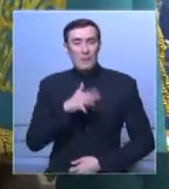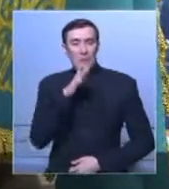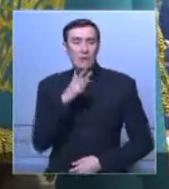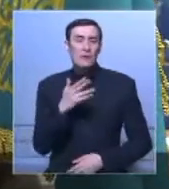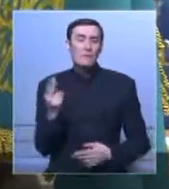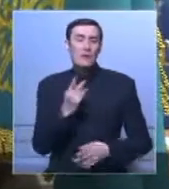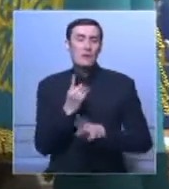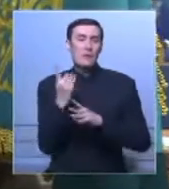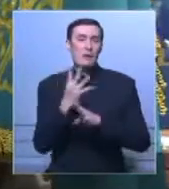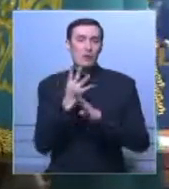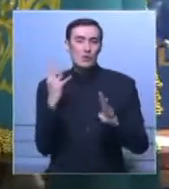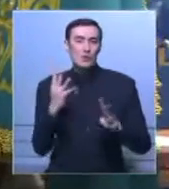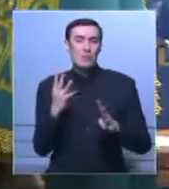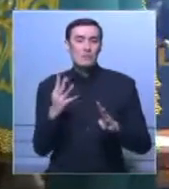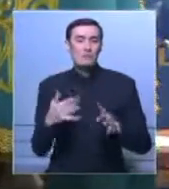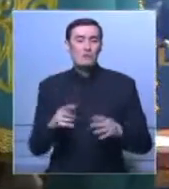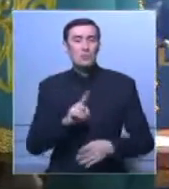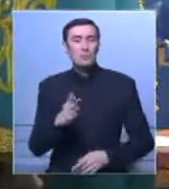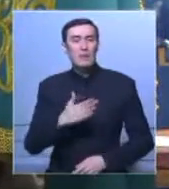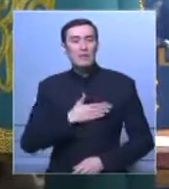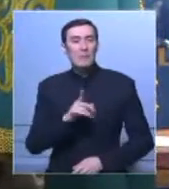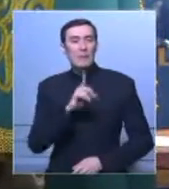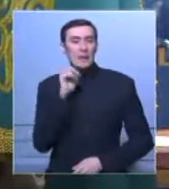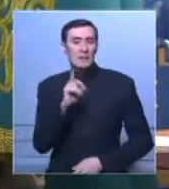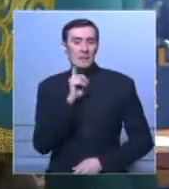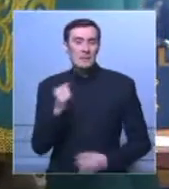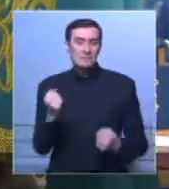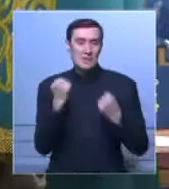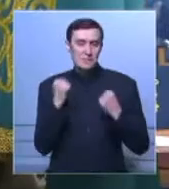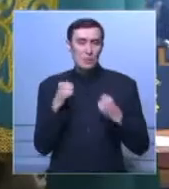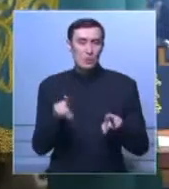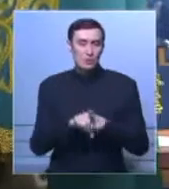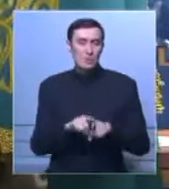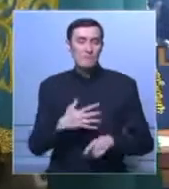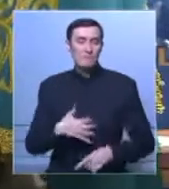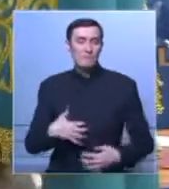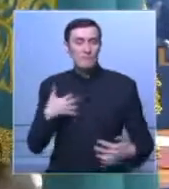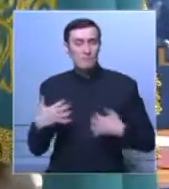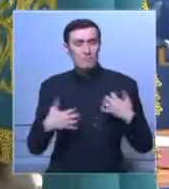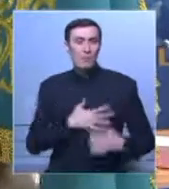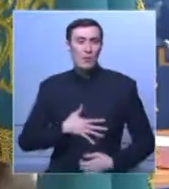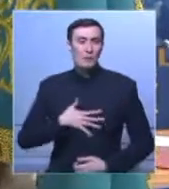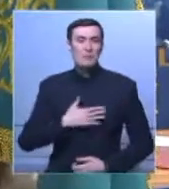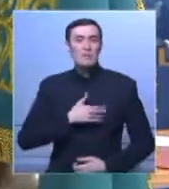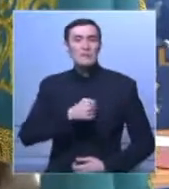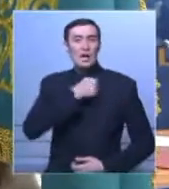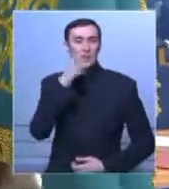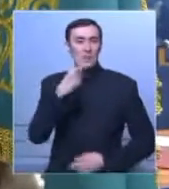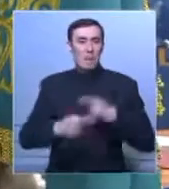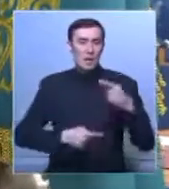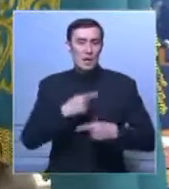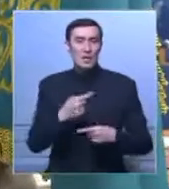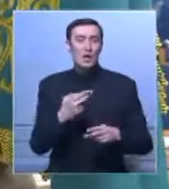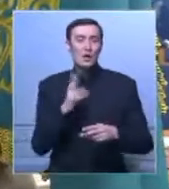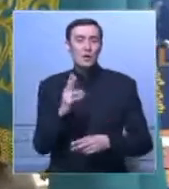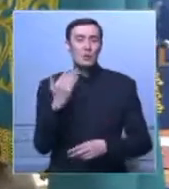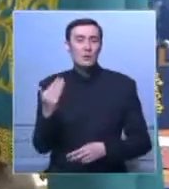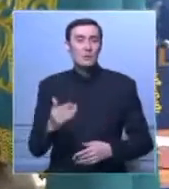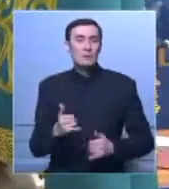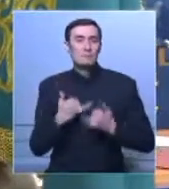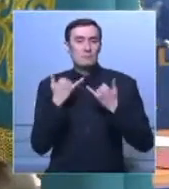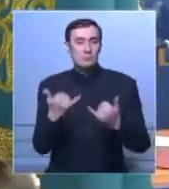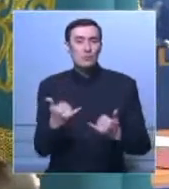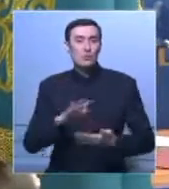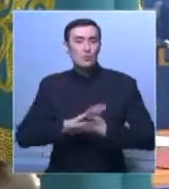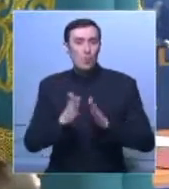первую очередь, это волнительно для наших молодых талантов. И, конечно, мы как старшее поколение, которое создаем им условия,